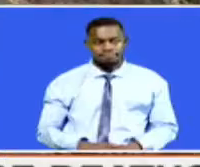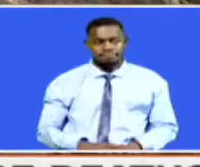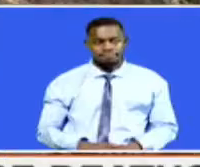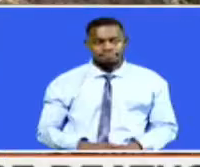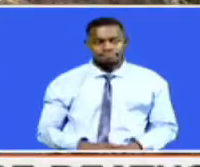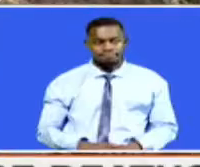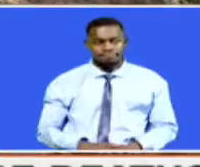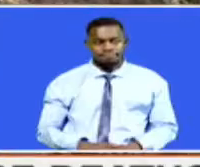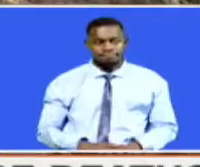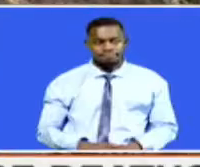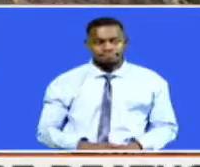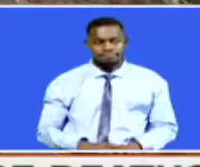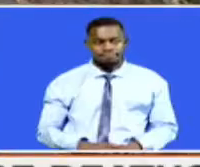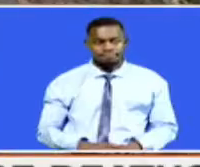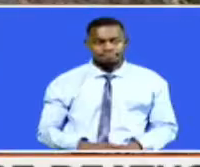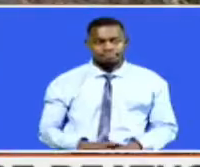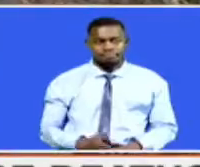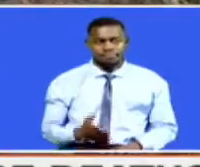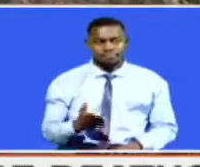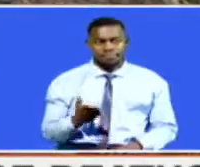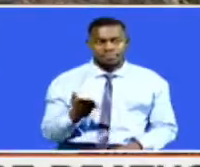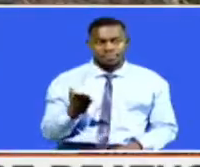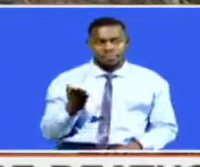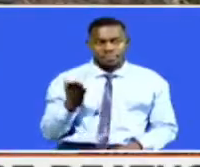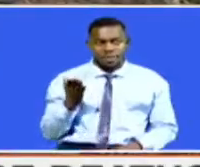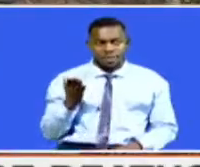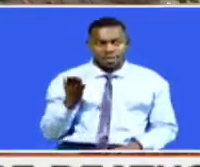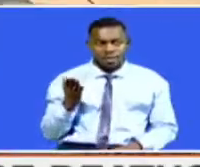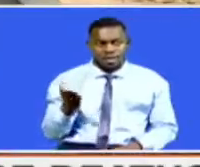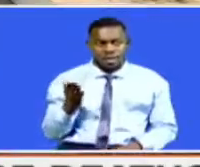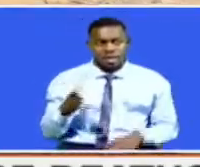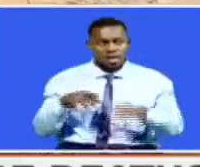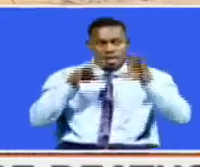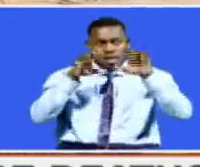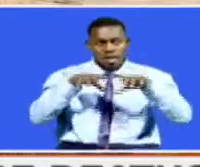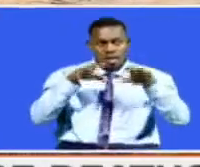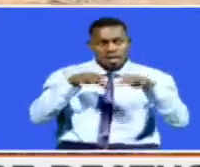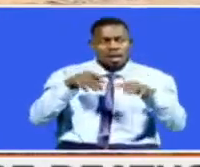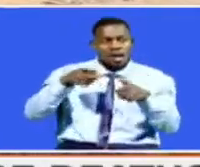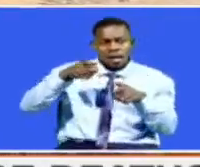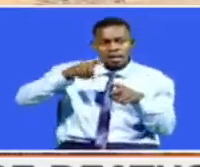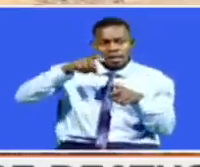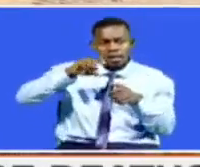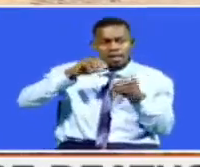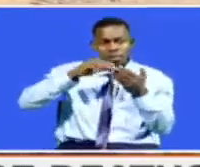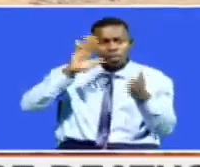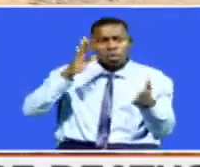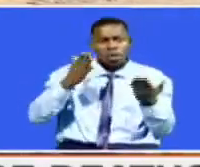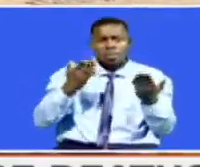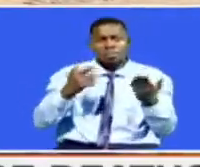Natoka Sultan, nabeba mahindi. Kwa nimefika siji gani nitafika huku mahali naenda.